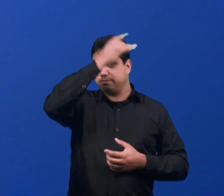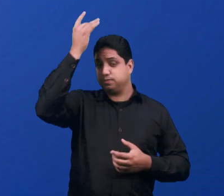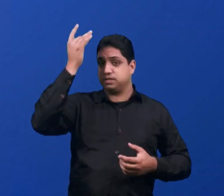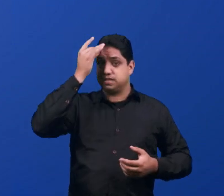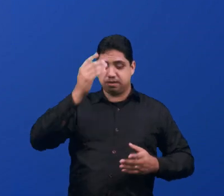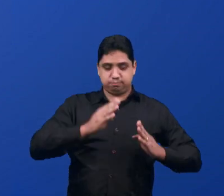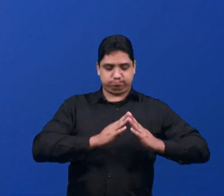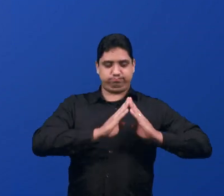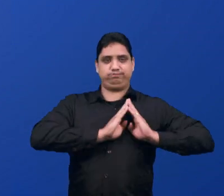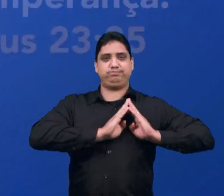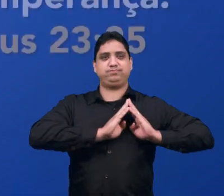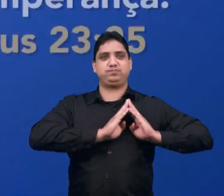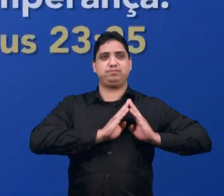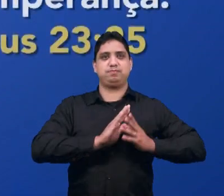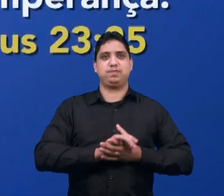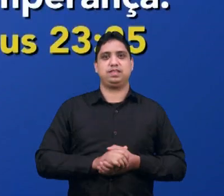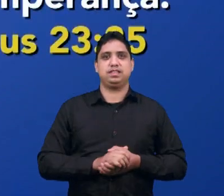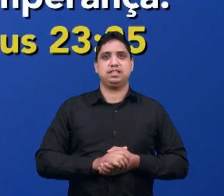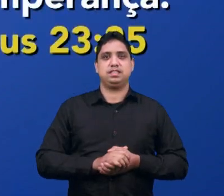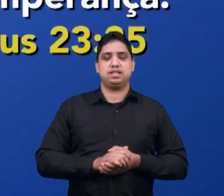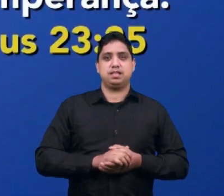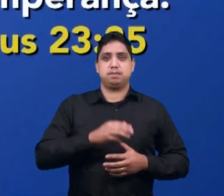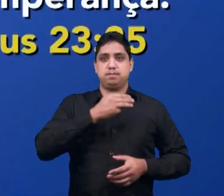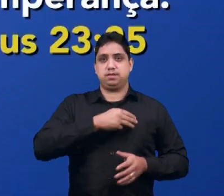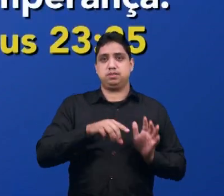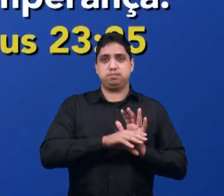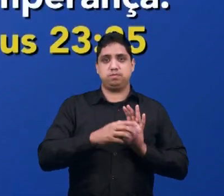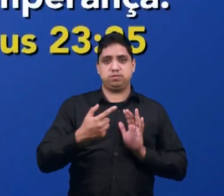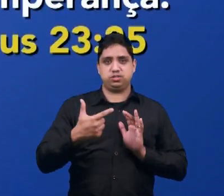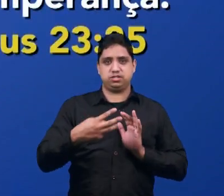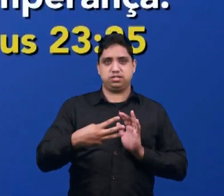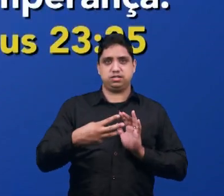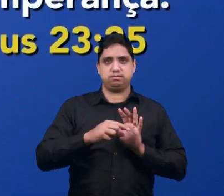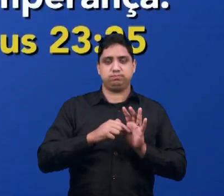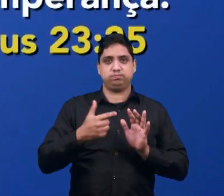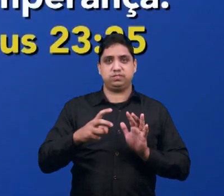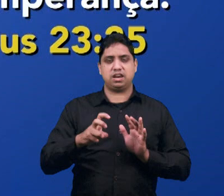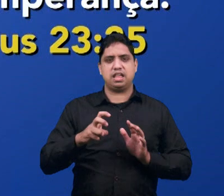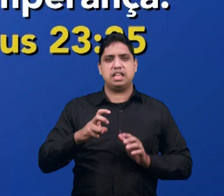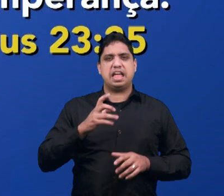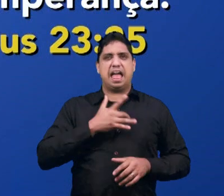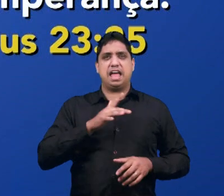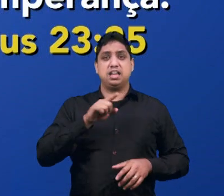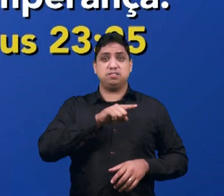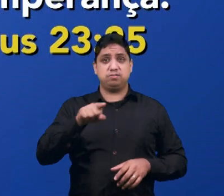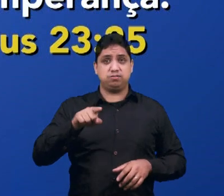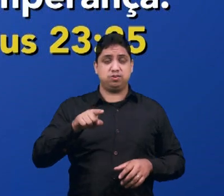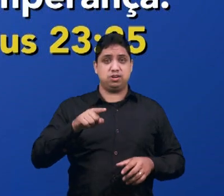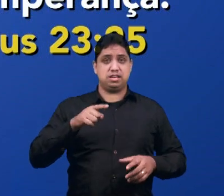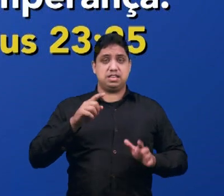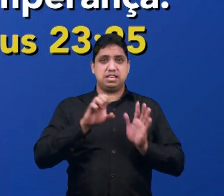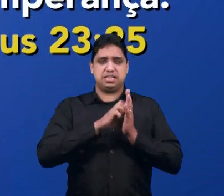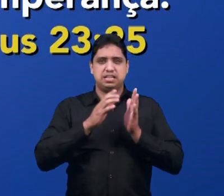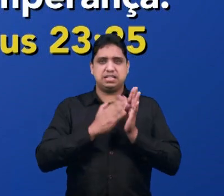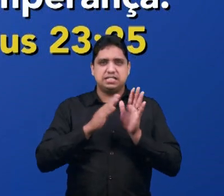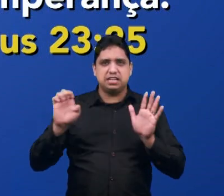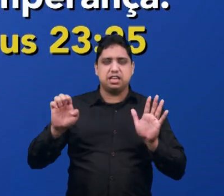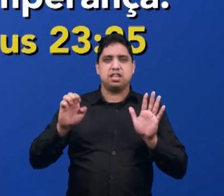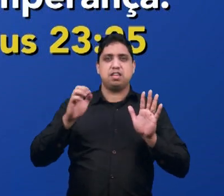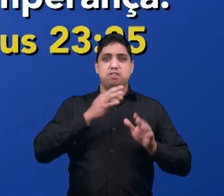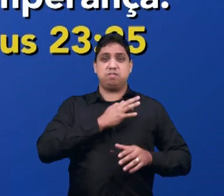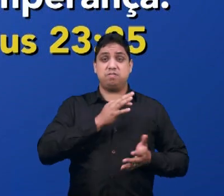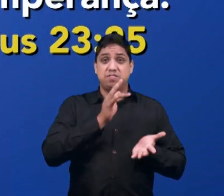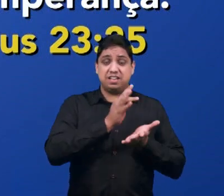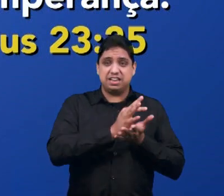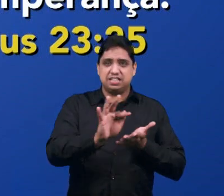afin que le Saint-Esprit puisse habiter en nous. Malheur à vous, scribes pharisiens hypocrites, car vous nettoyez l'extérieur de